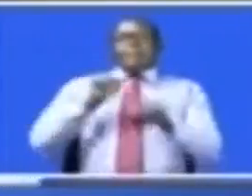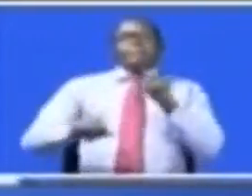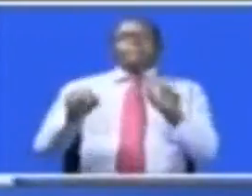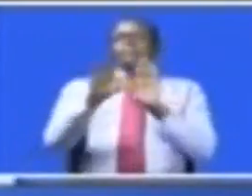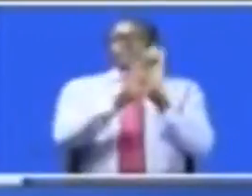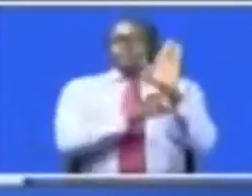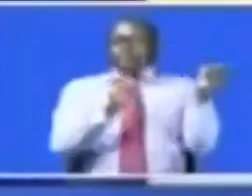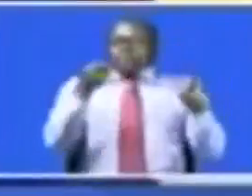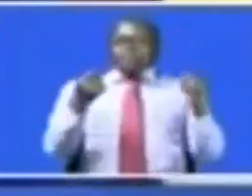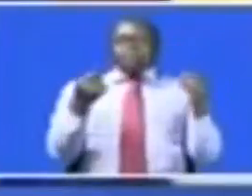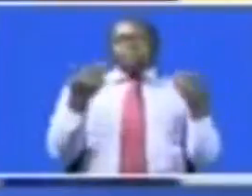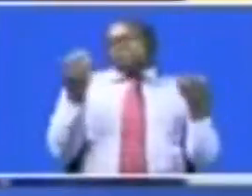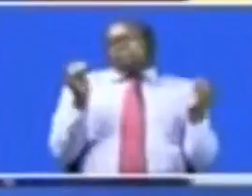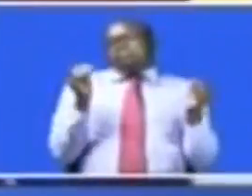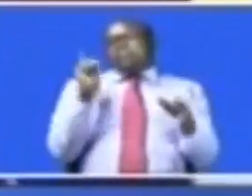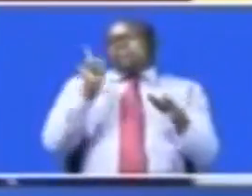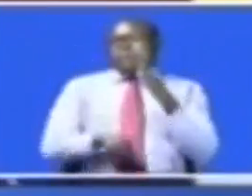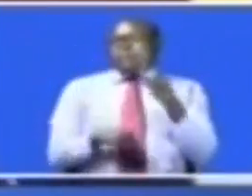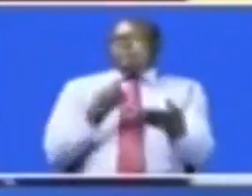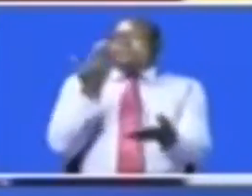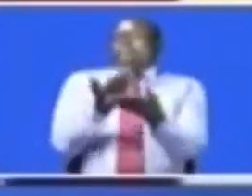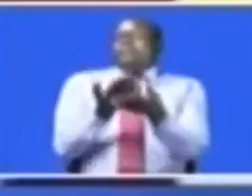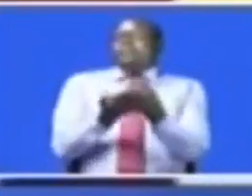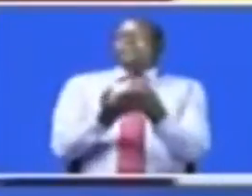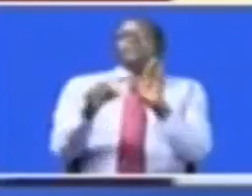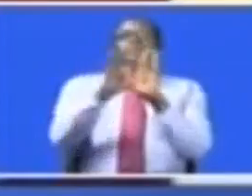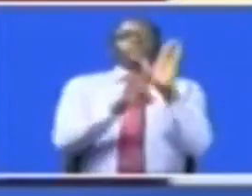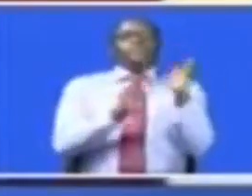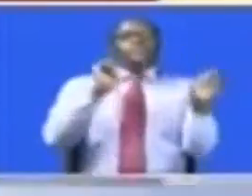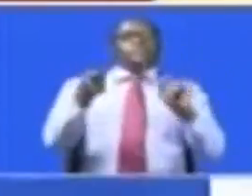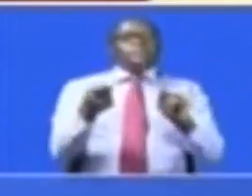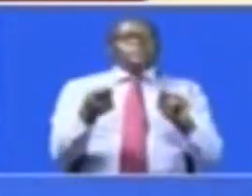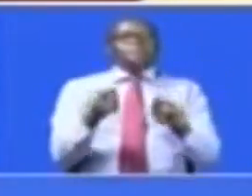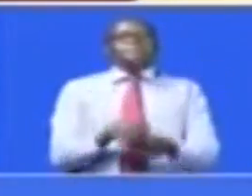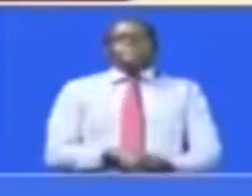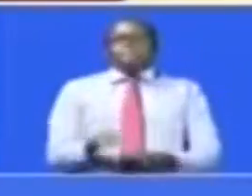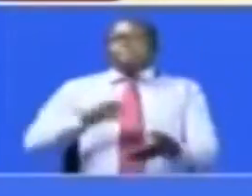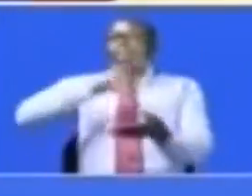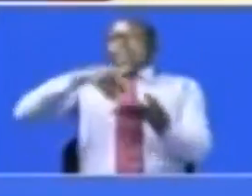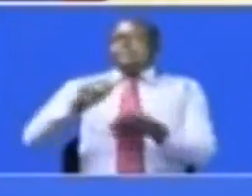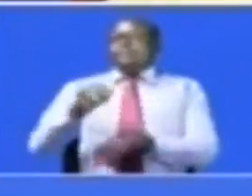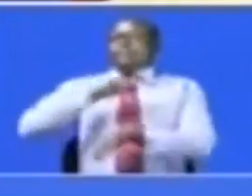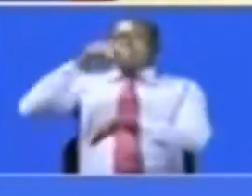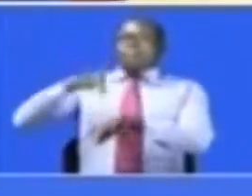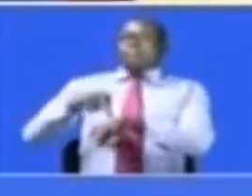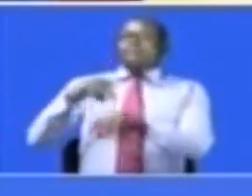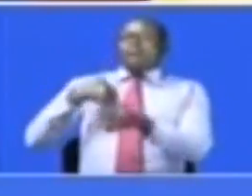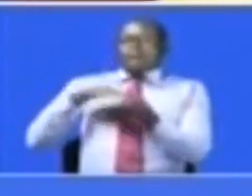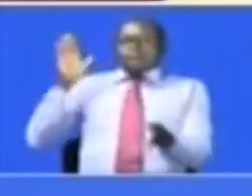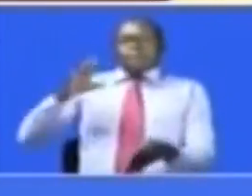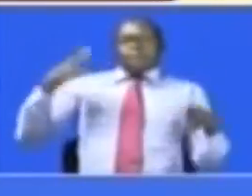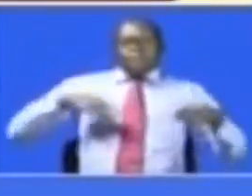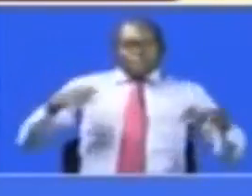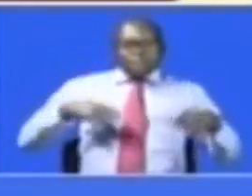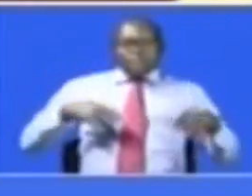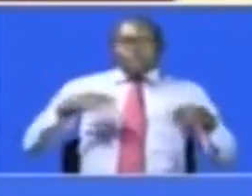kutosha kuhusu mchakato huu. Support for the proposed referendum has increased in every region apart from central province, where we now see that there are more